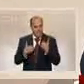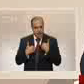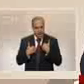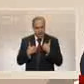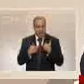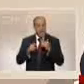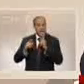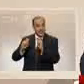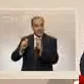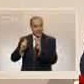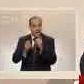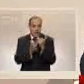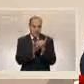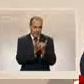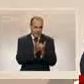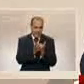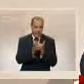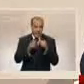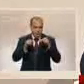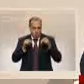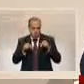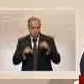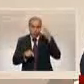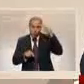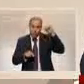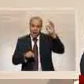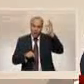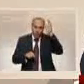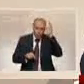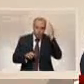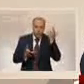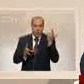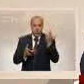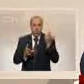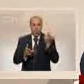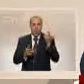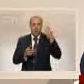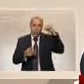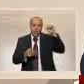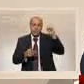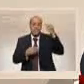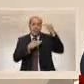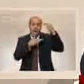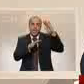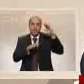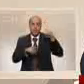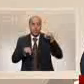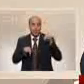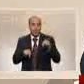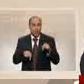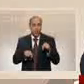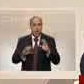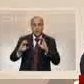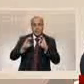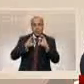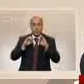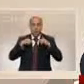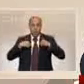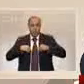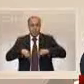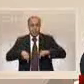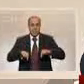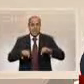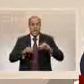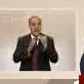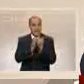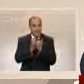الدبلوماسيه الاقتصاديه اليوم سفراء تونس والقناصل تونس في الخارج يلزم يكون تواصلهم مع وزير الخارج